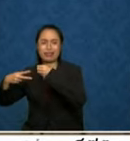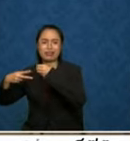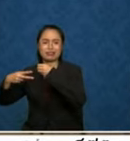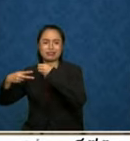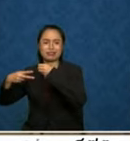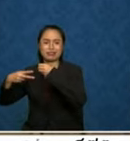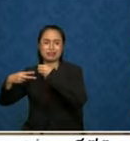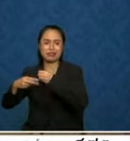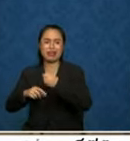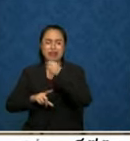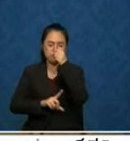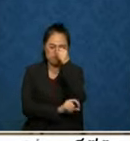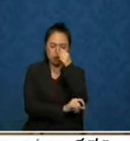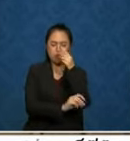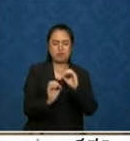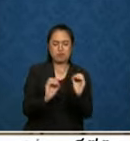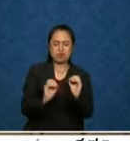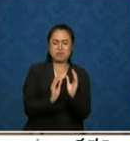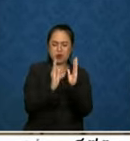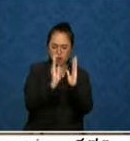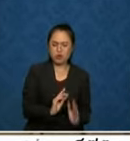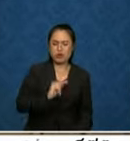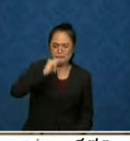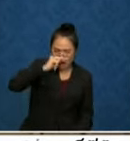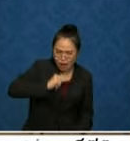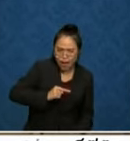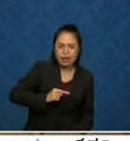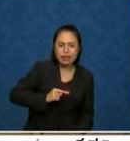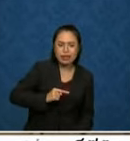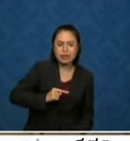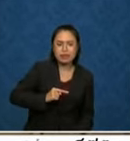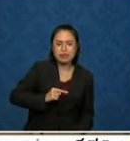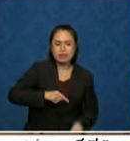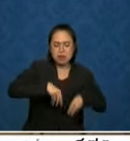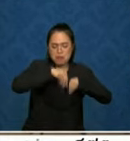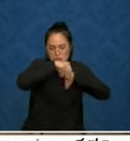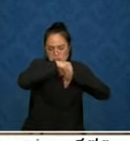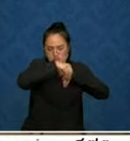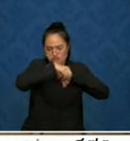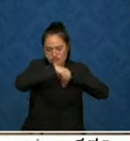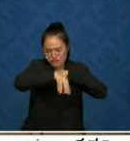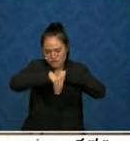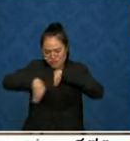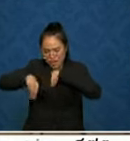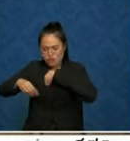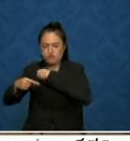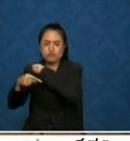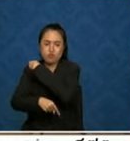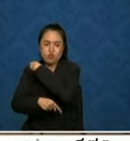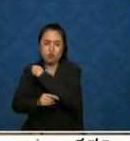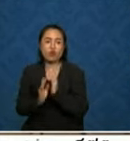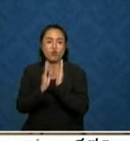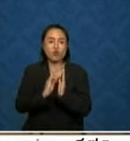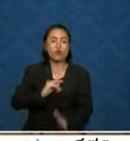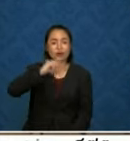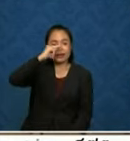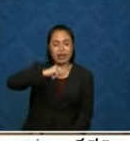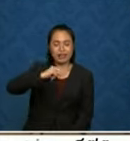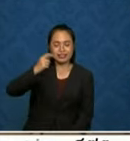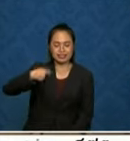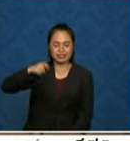ครับกลายเป็นคนไทยไปทำตรงนั้นอันนี้เขาขายแชร์ลูกโซ่ยังไงก็คือหญิงไทยคนนี้นะครับถูกตัดสิน